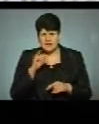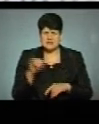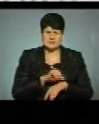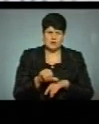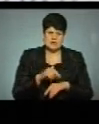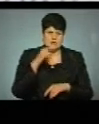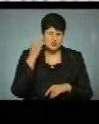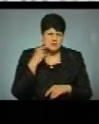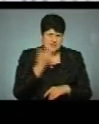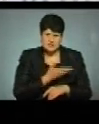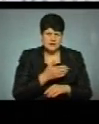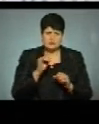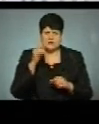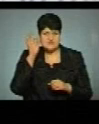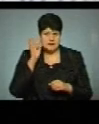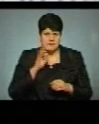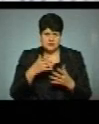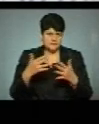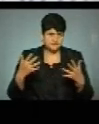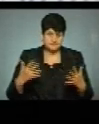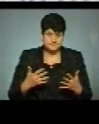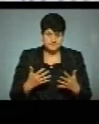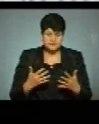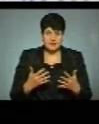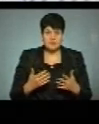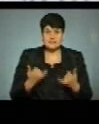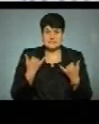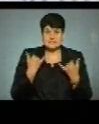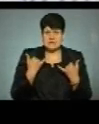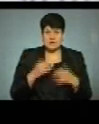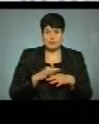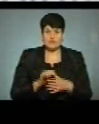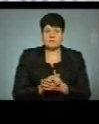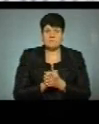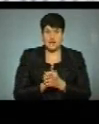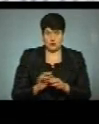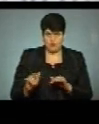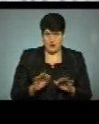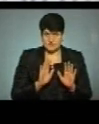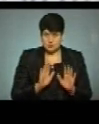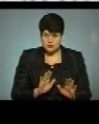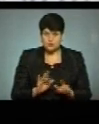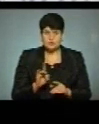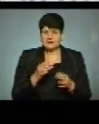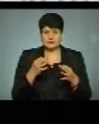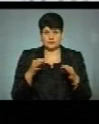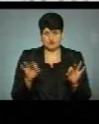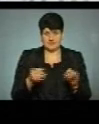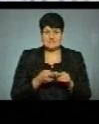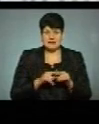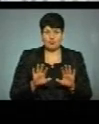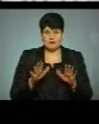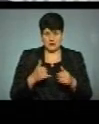люди з Росії, можливо, з Німеччини ще деякі. Ми зараз проводимо мирну акцію, щоб не допустити цієї події в